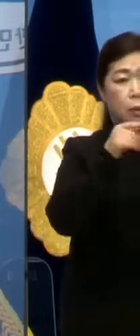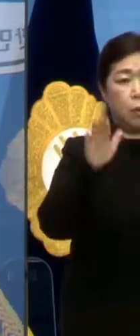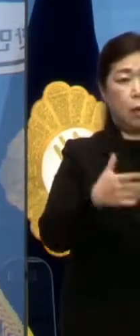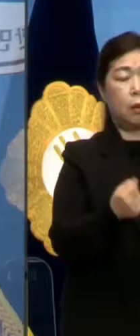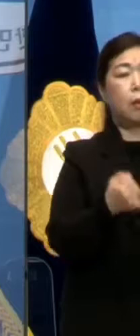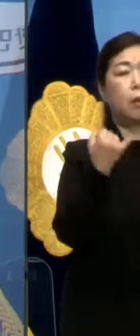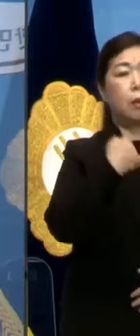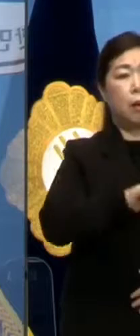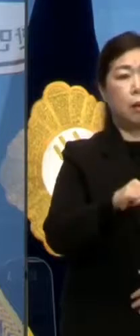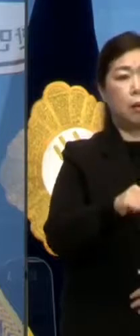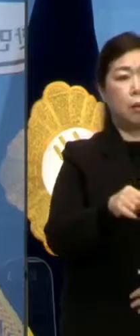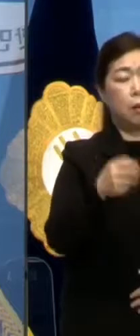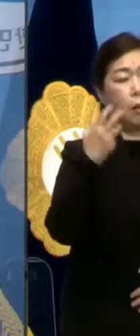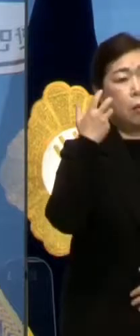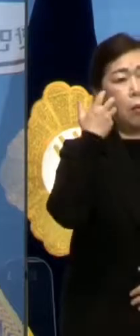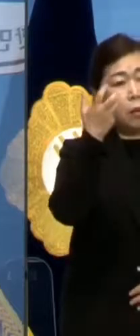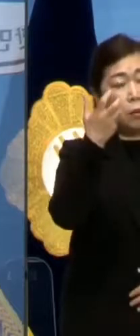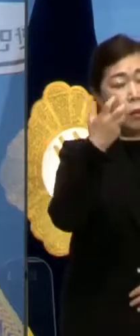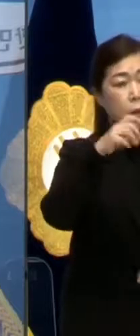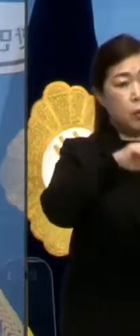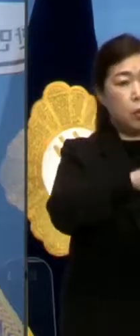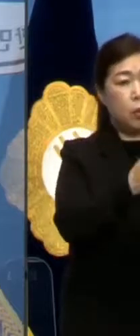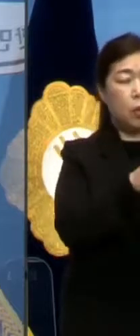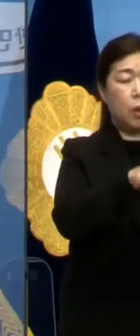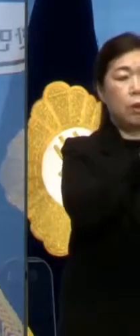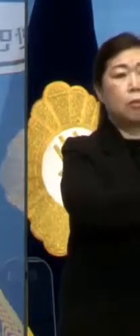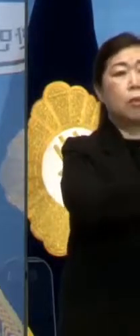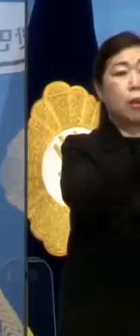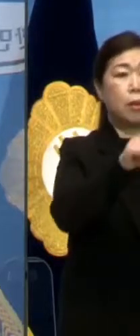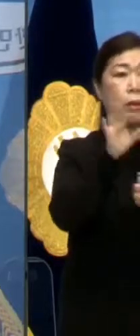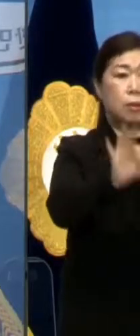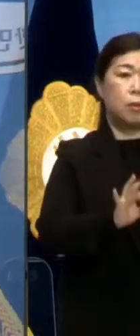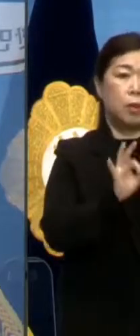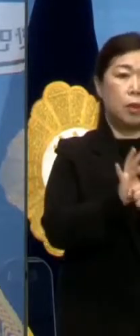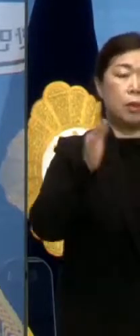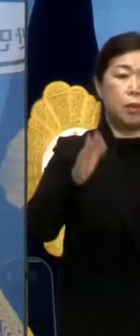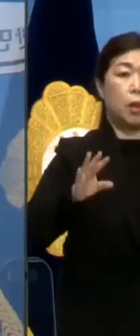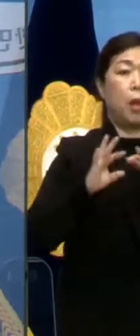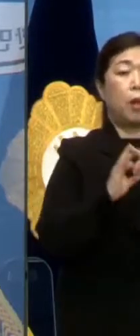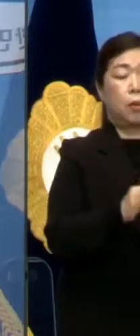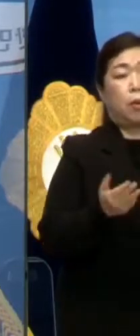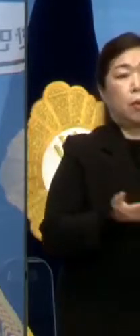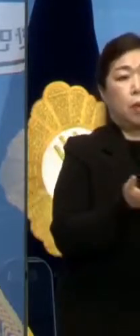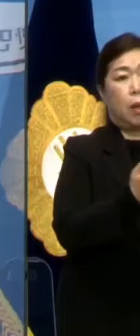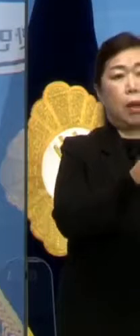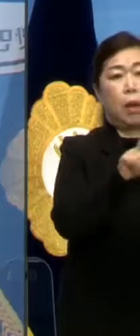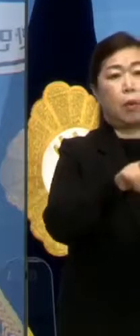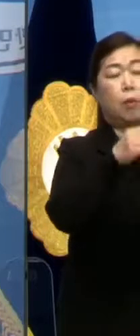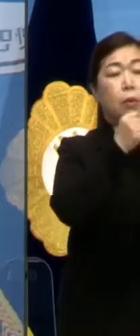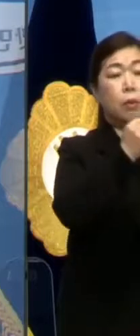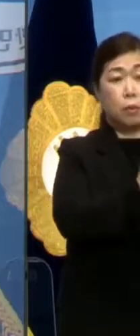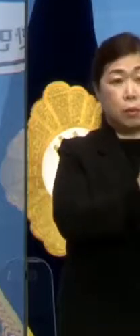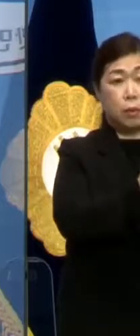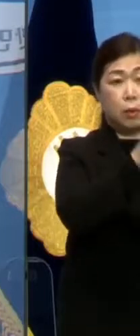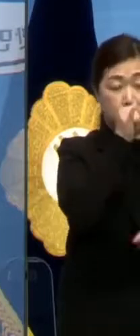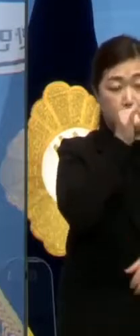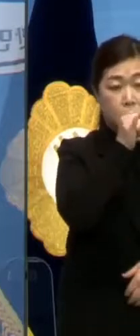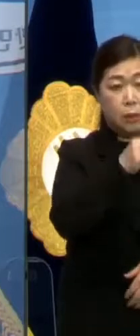딸을 80일 무렵 입양해서 10년째 함께 지내고 있는 입양 엄마이기